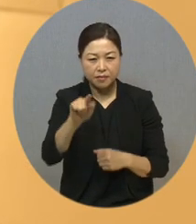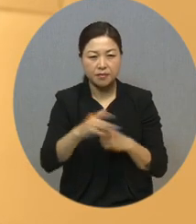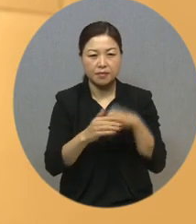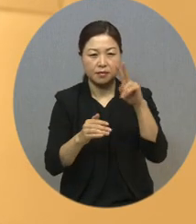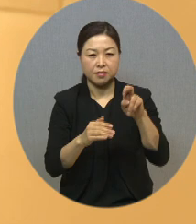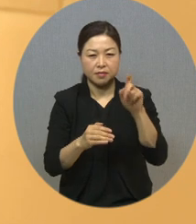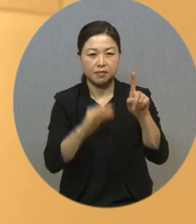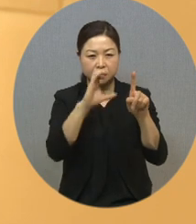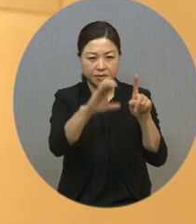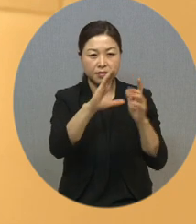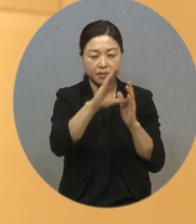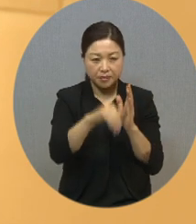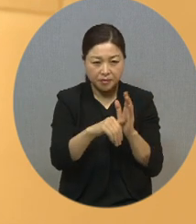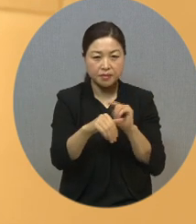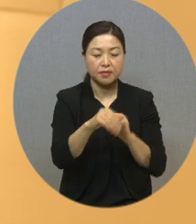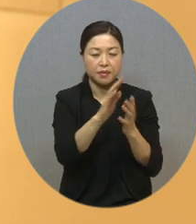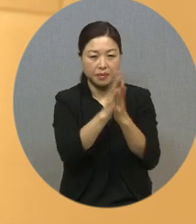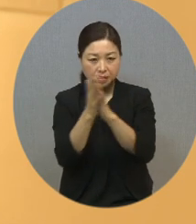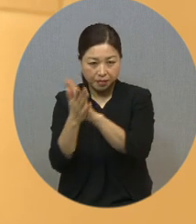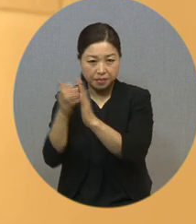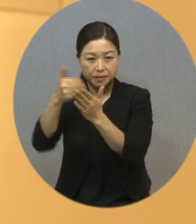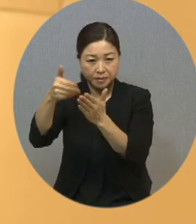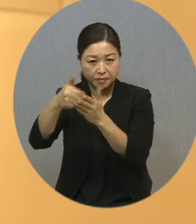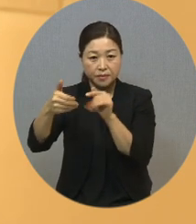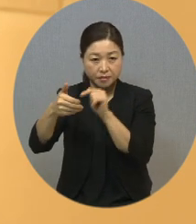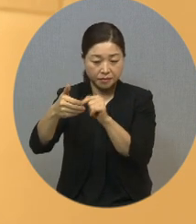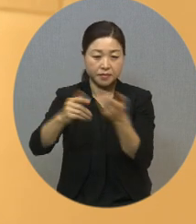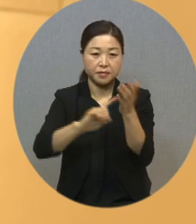확산된 현대미술에 다양한 표현